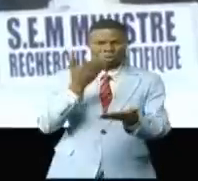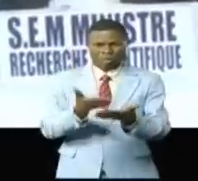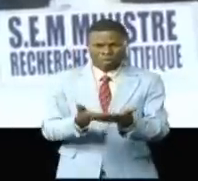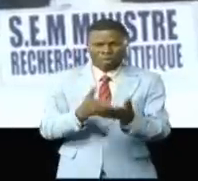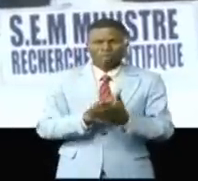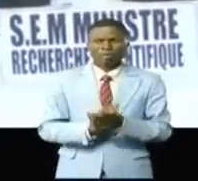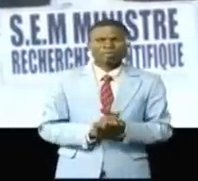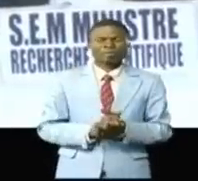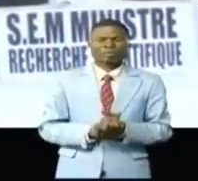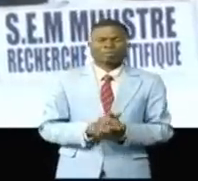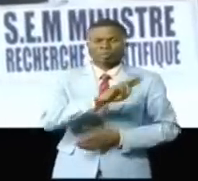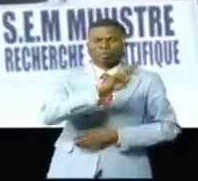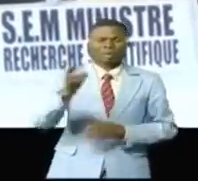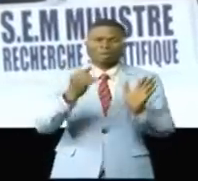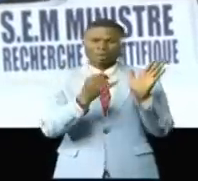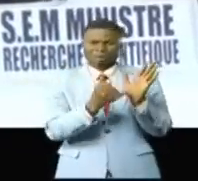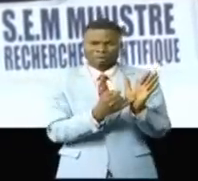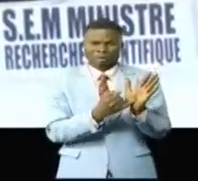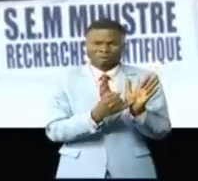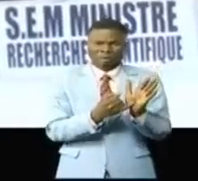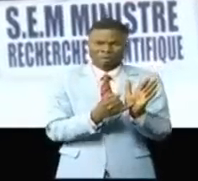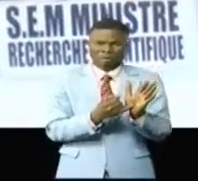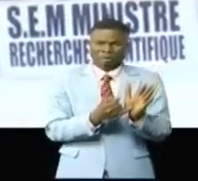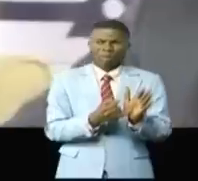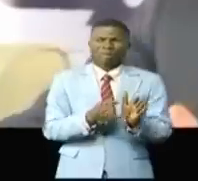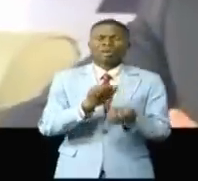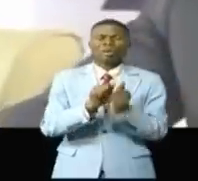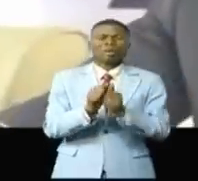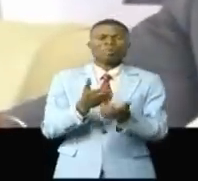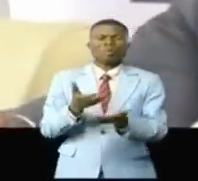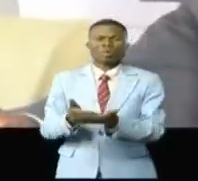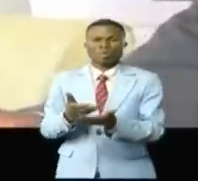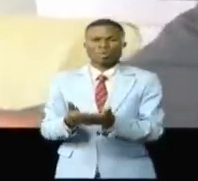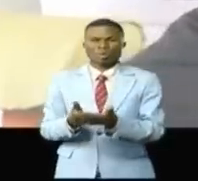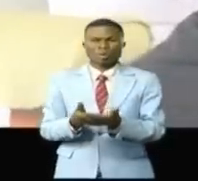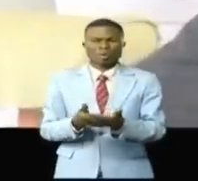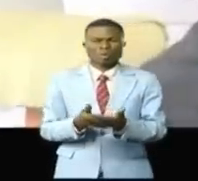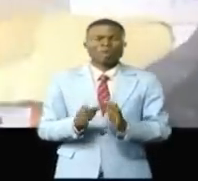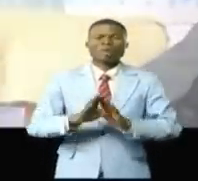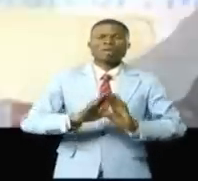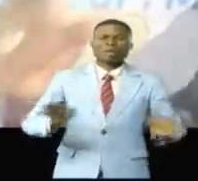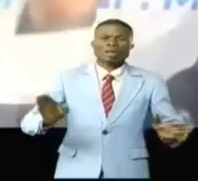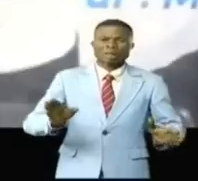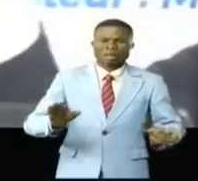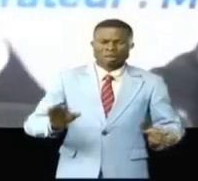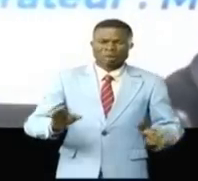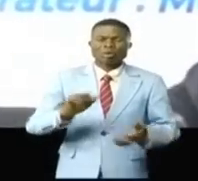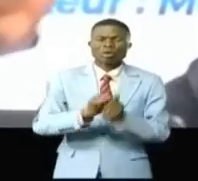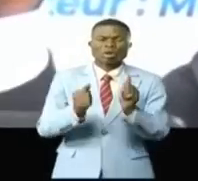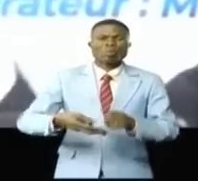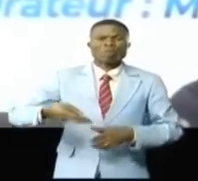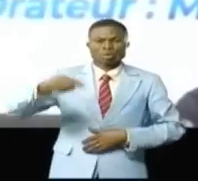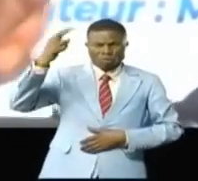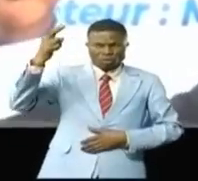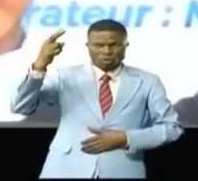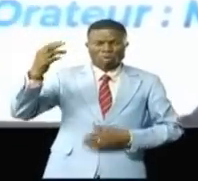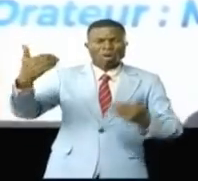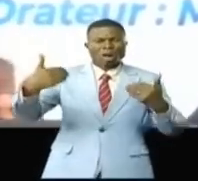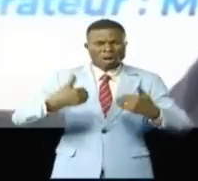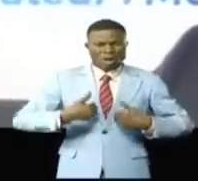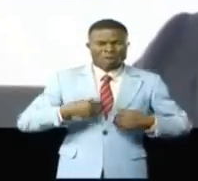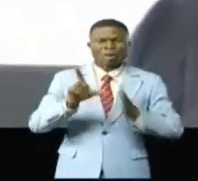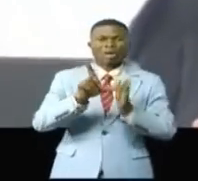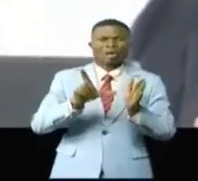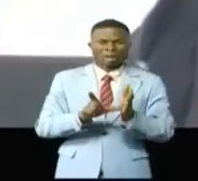constitution de 2006, telle que révélée et modifiée en 2011, a eu le mérite de poser un principe qui est une loi